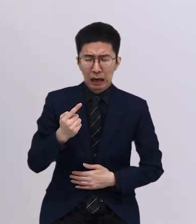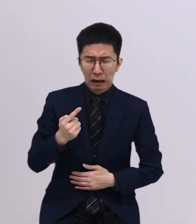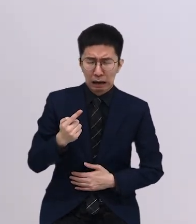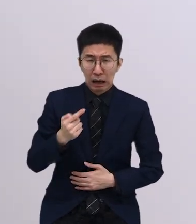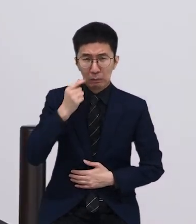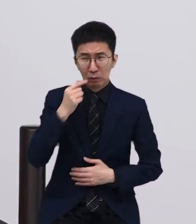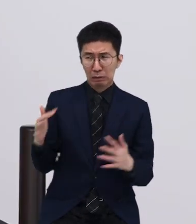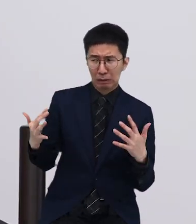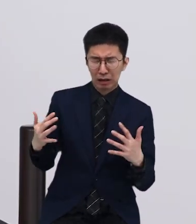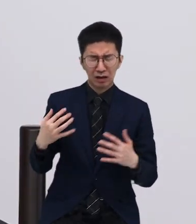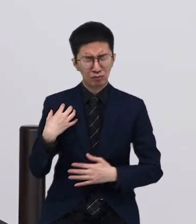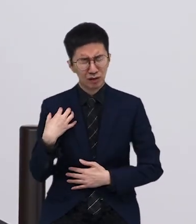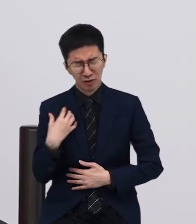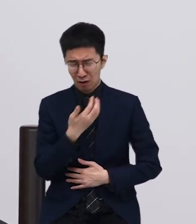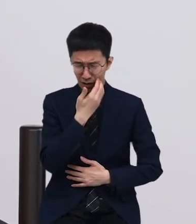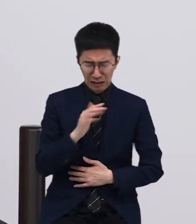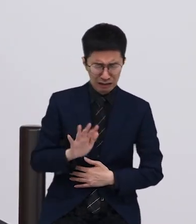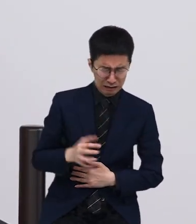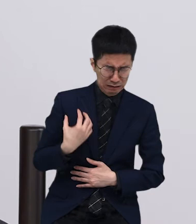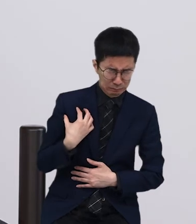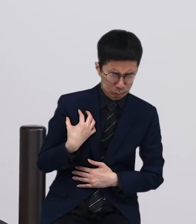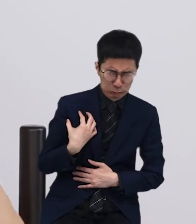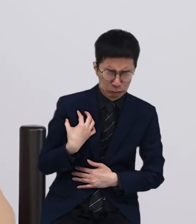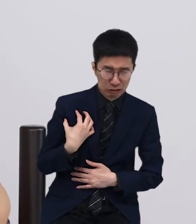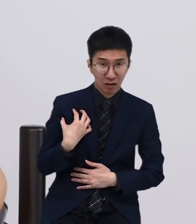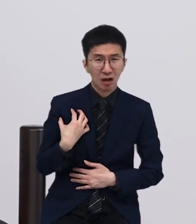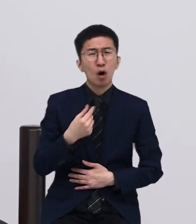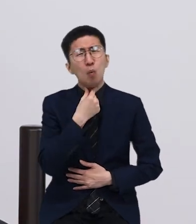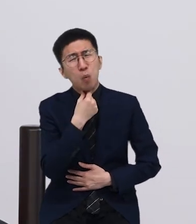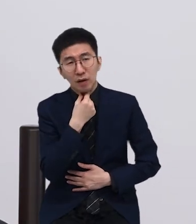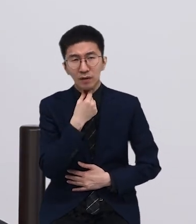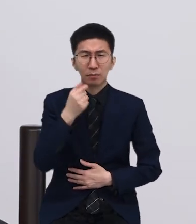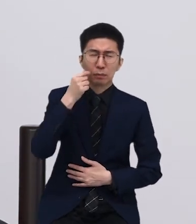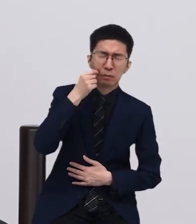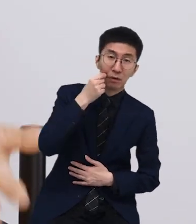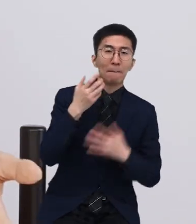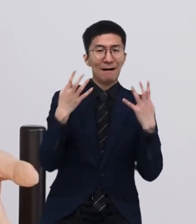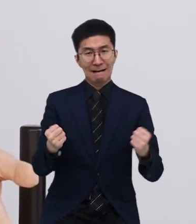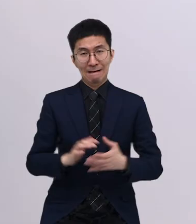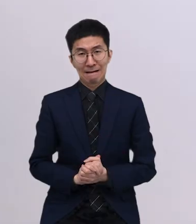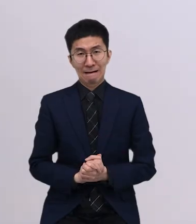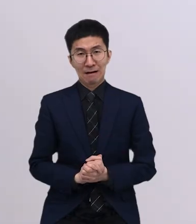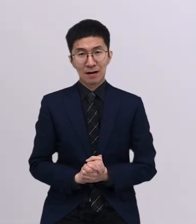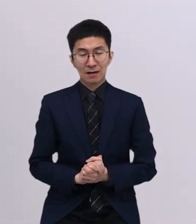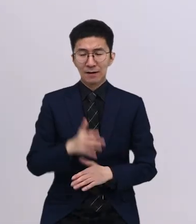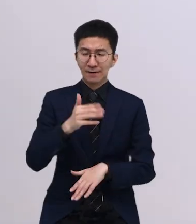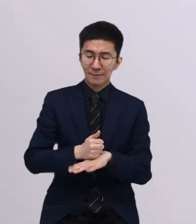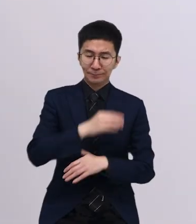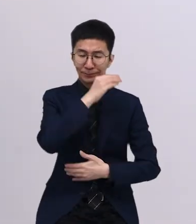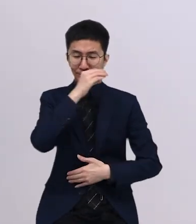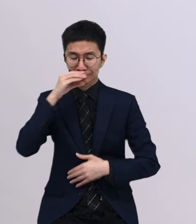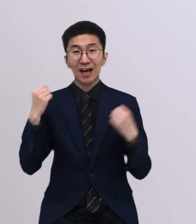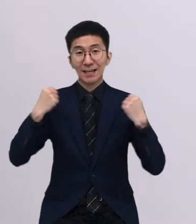못 해보는 거죠. 나를 더 쳐다볼 것 같고 왠지 부끄럽고 그래서 평소에는 입고 싶지만 많이 도전해보지 못하는 거. 그래서 되게